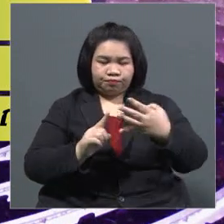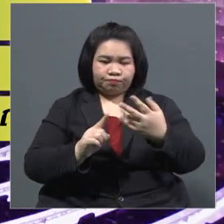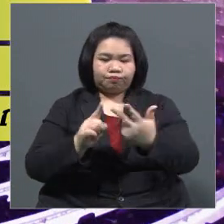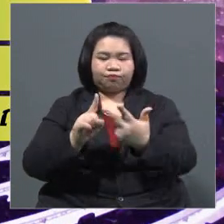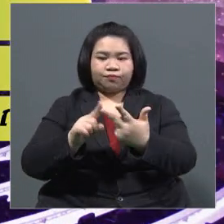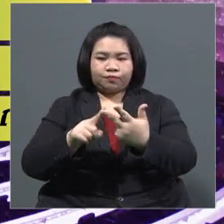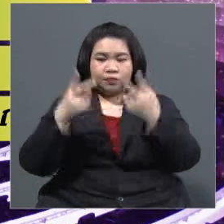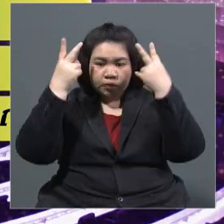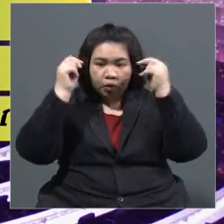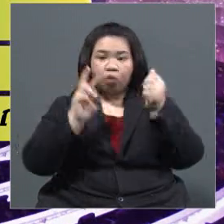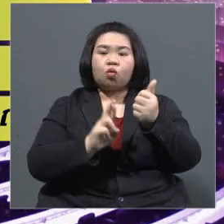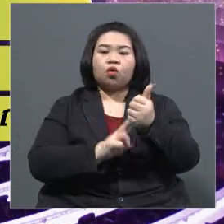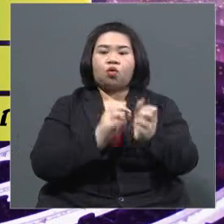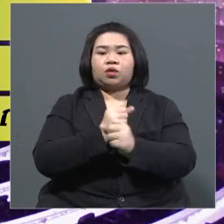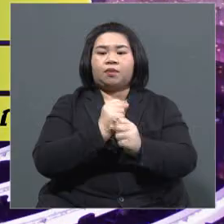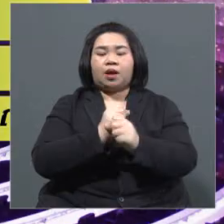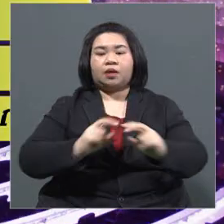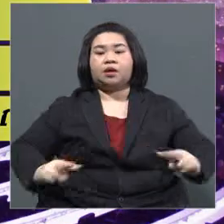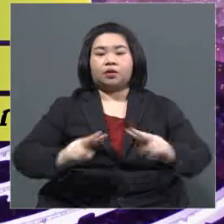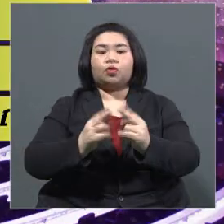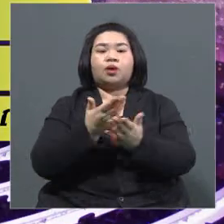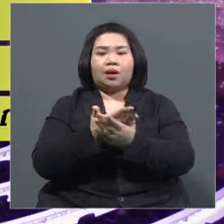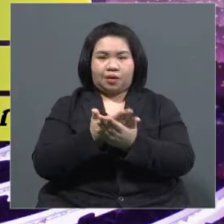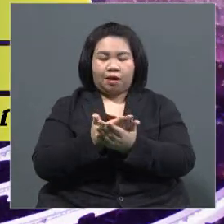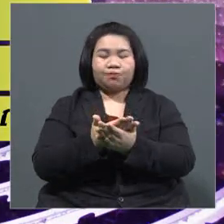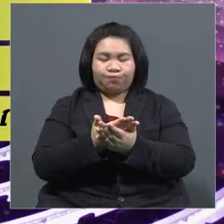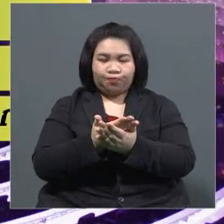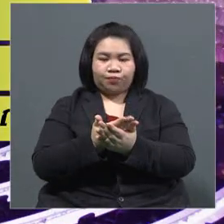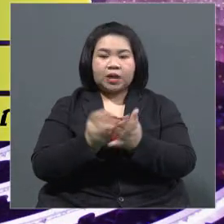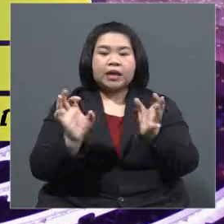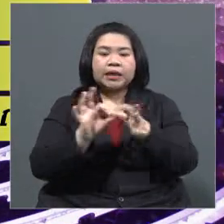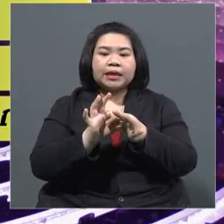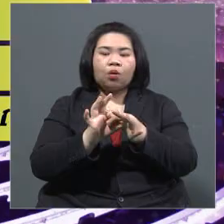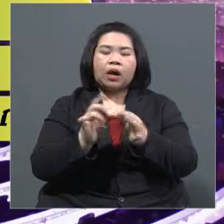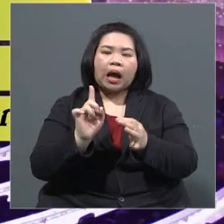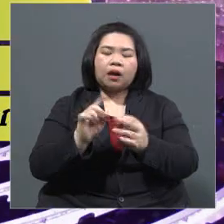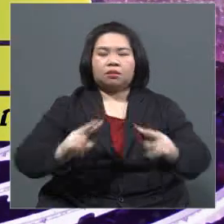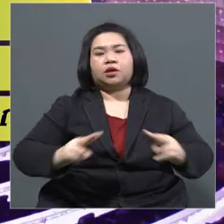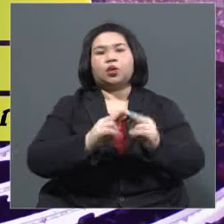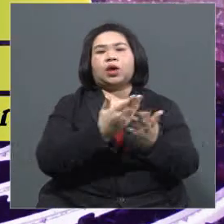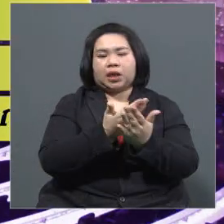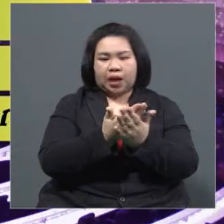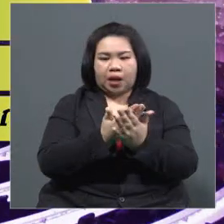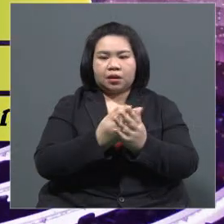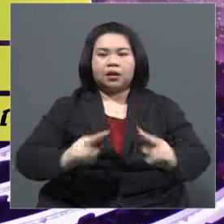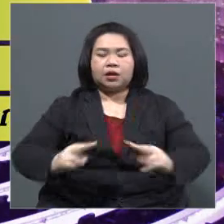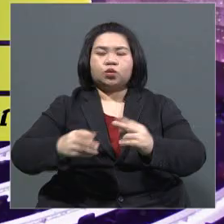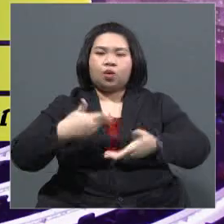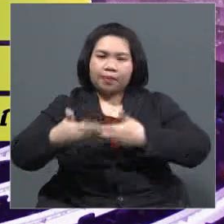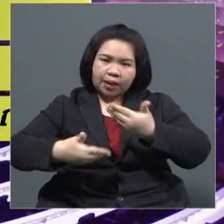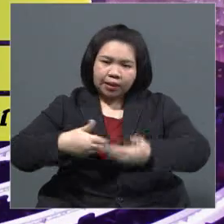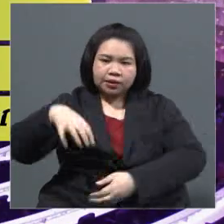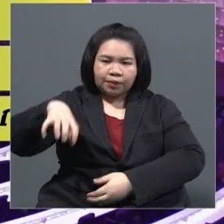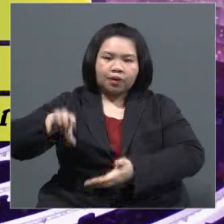รองนายกรัฐมนตรีและรัฐมนตรีว่าการกระทรวงการคลังนะคะกำกับดูแลงานด้านเศรษฐกิจคือกระทรวงการคลังกระทรวงพาณิชย์สำนักงบประมาณ